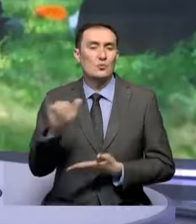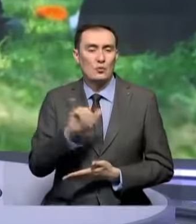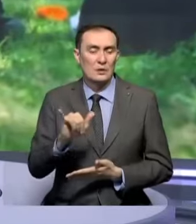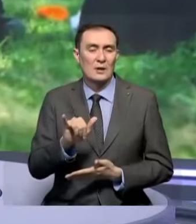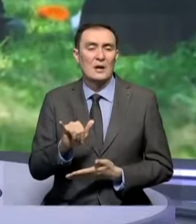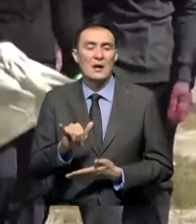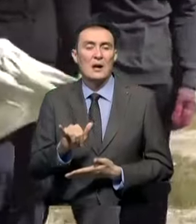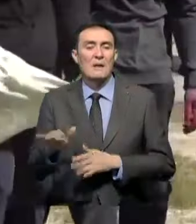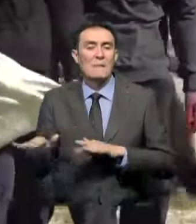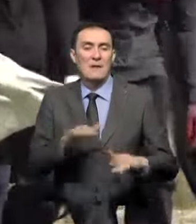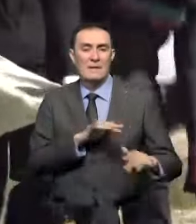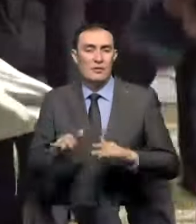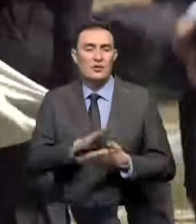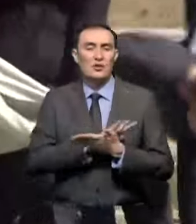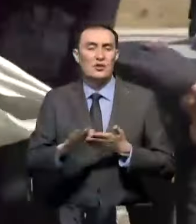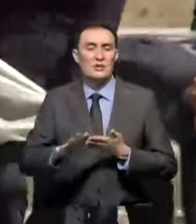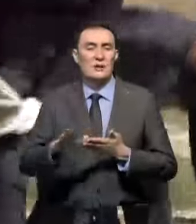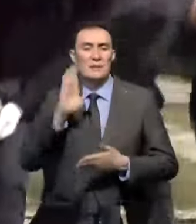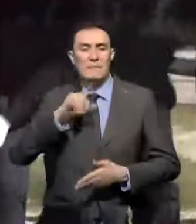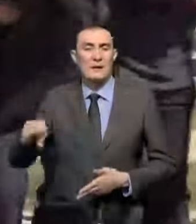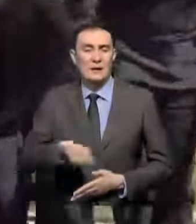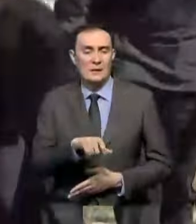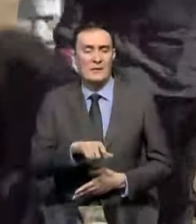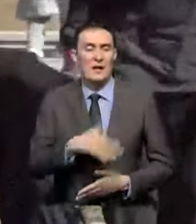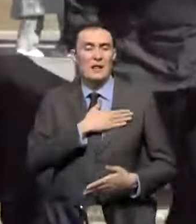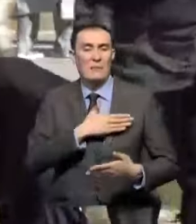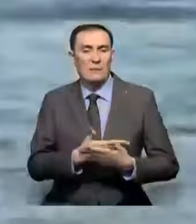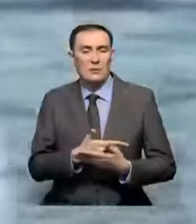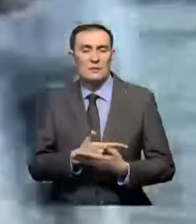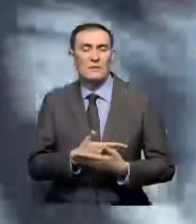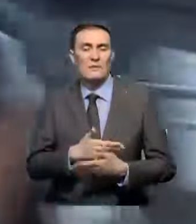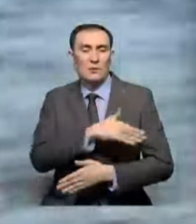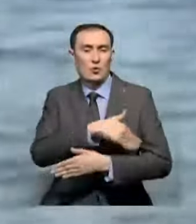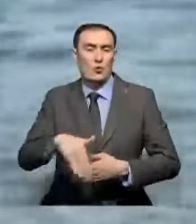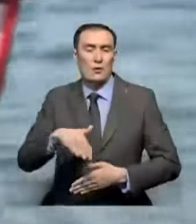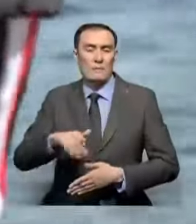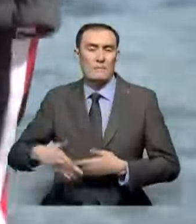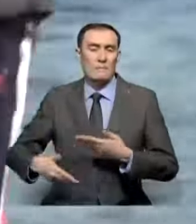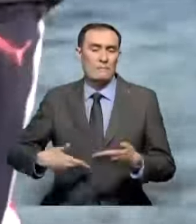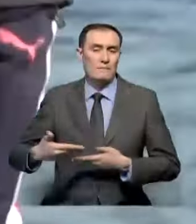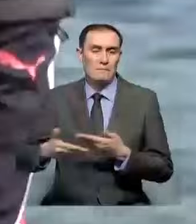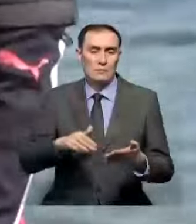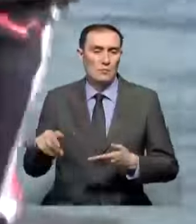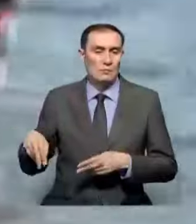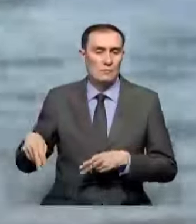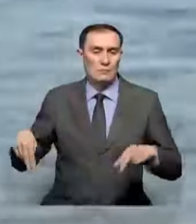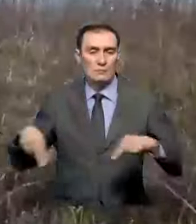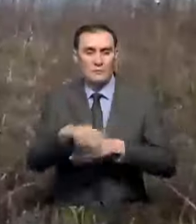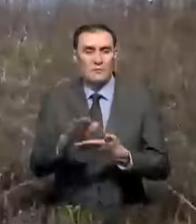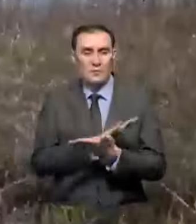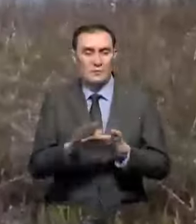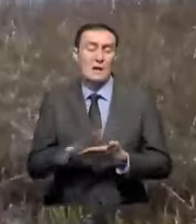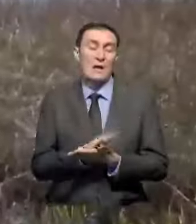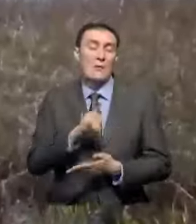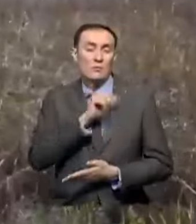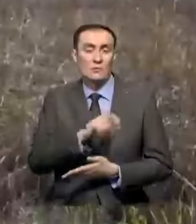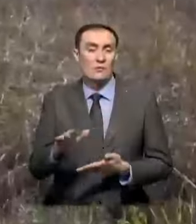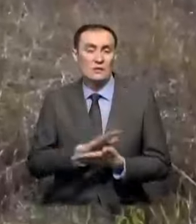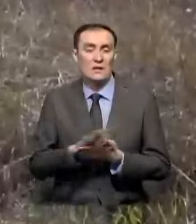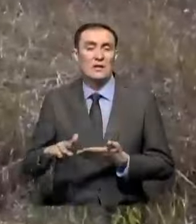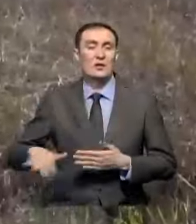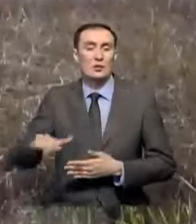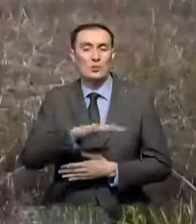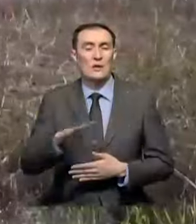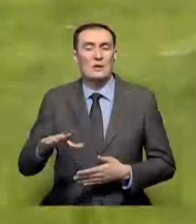там проходит экомастер рек Добровольцы прошлись вдоль Береговой полосы озеро пёстрое молодые люди очищали